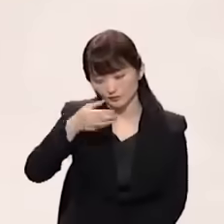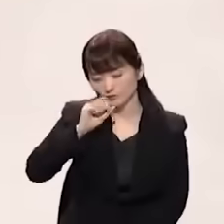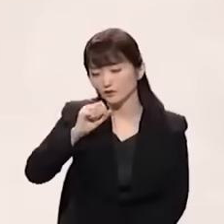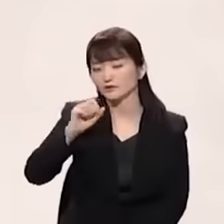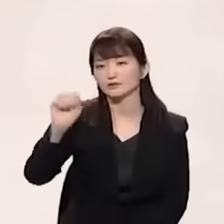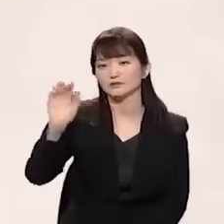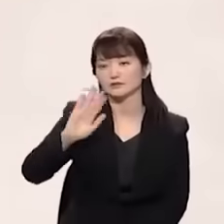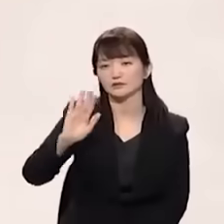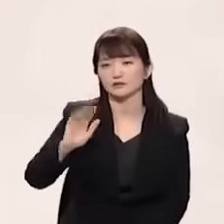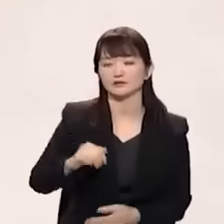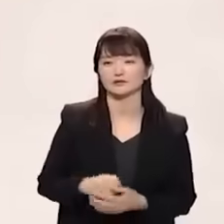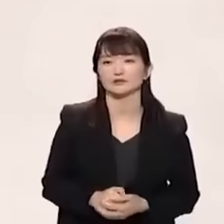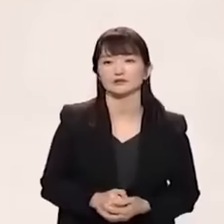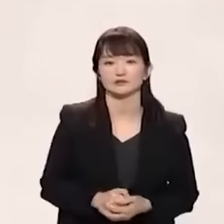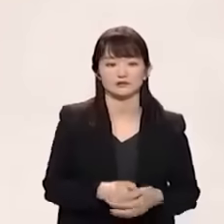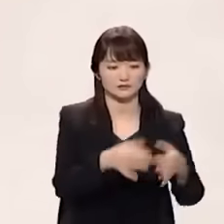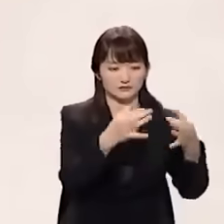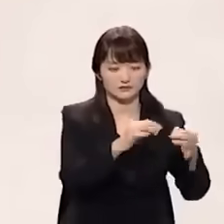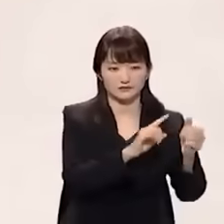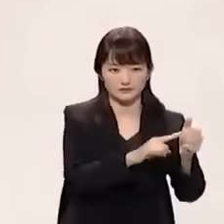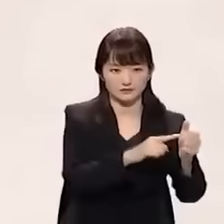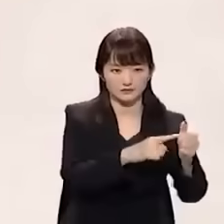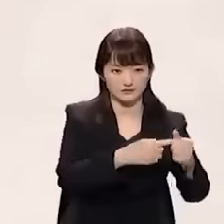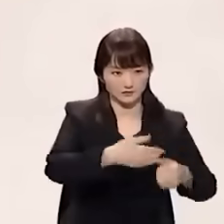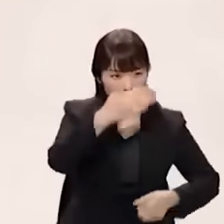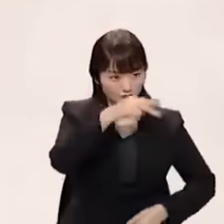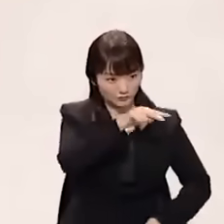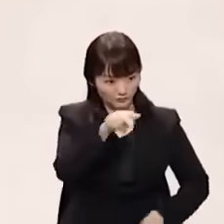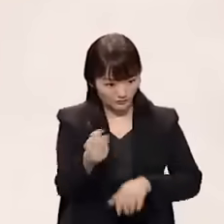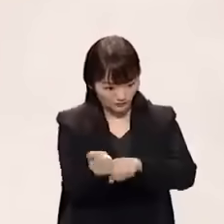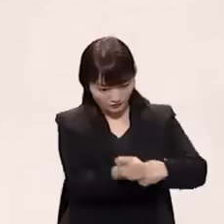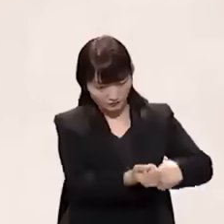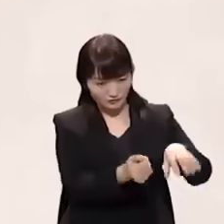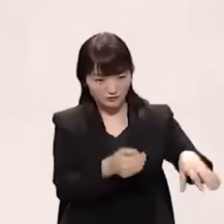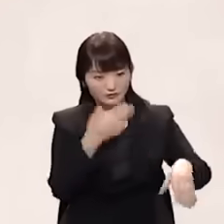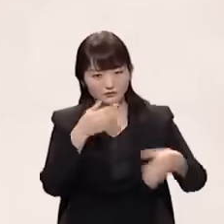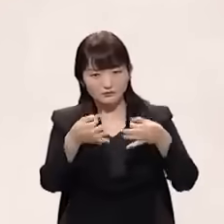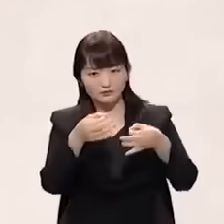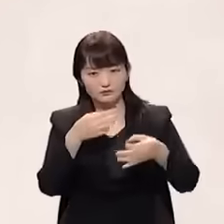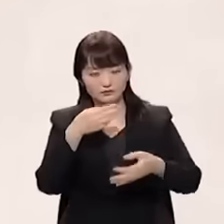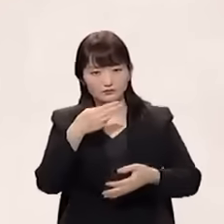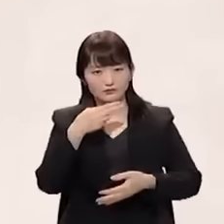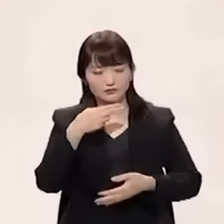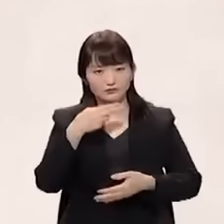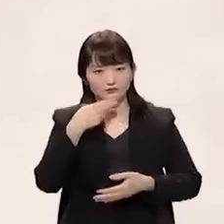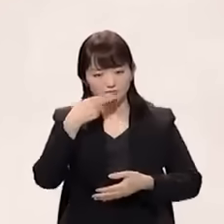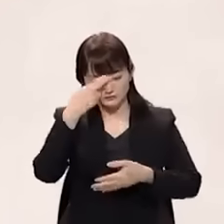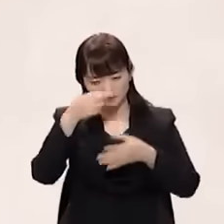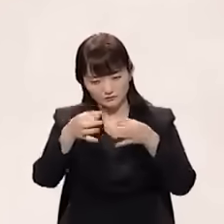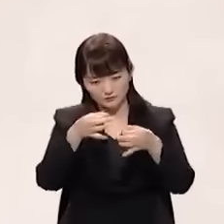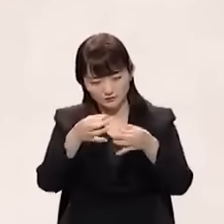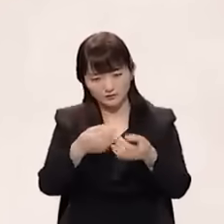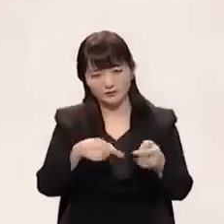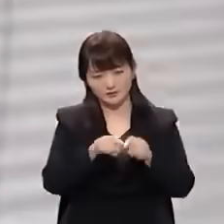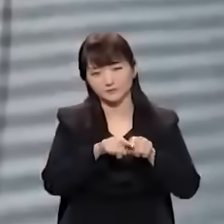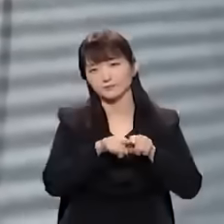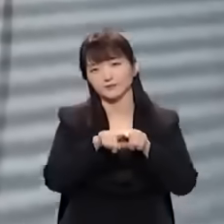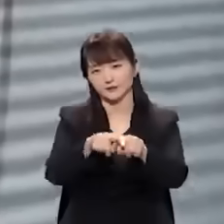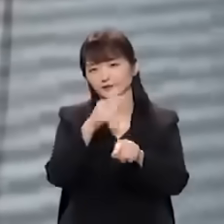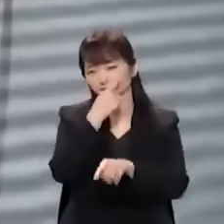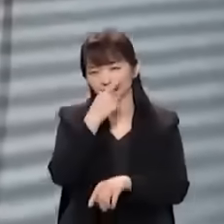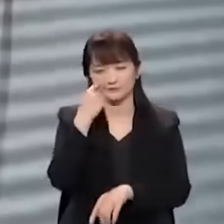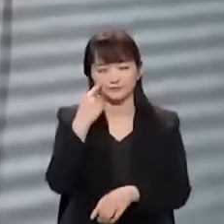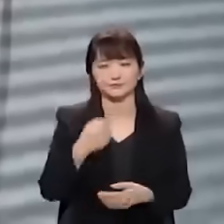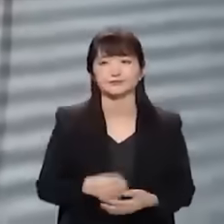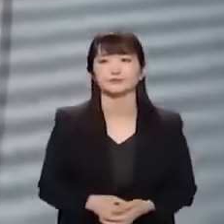주 음주운전에 스크린 골프장부지 유흥 주전까지 같이 간 것으로 지금 전해지고 있습니다 그러나